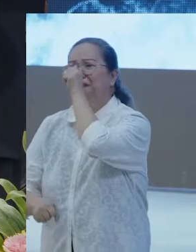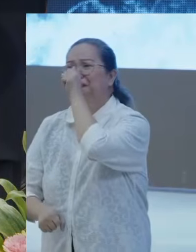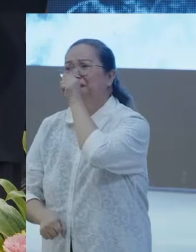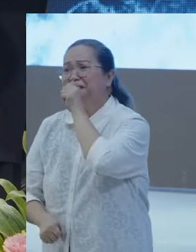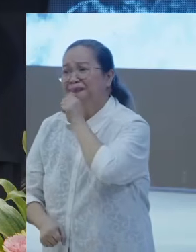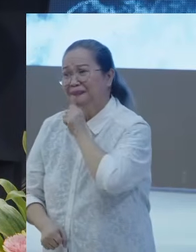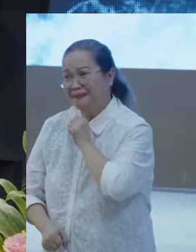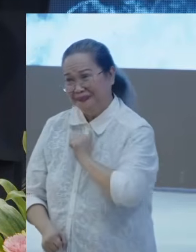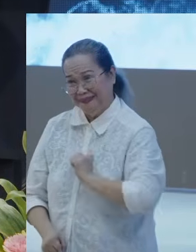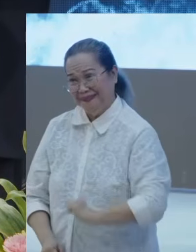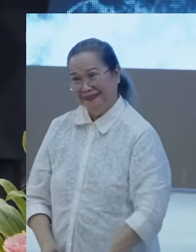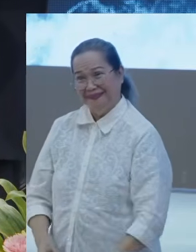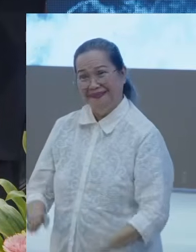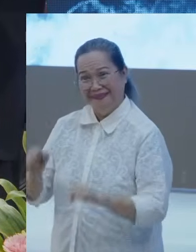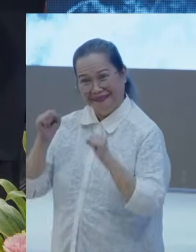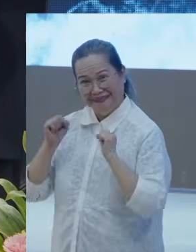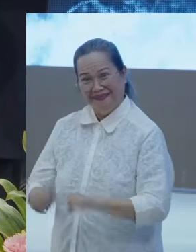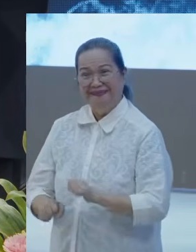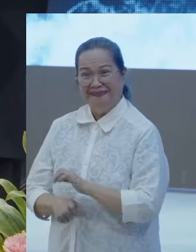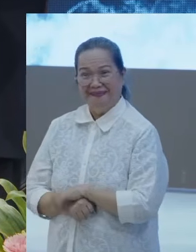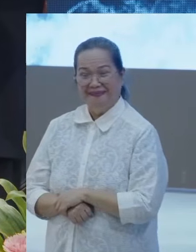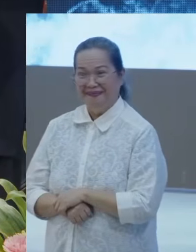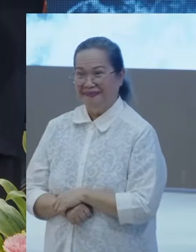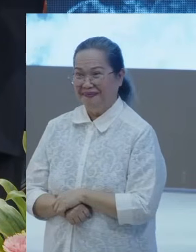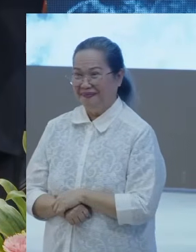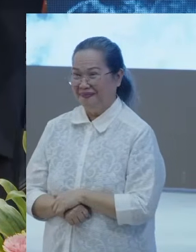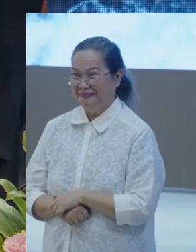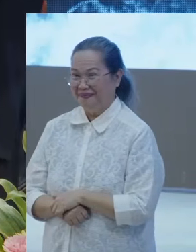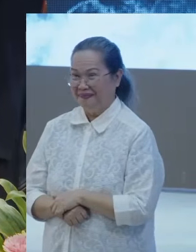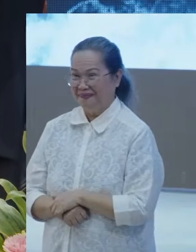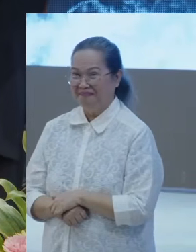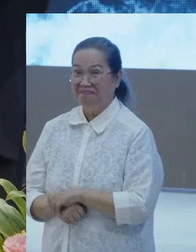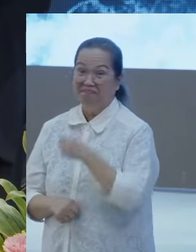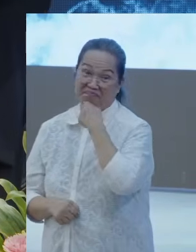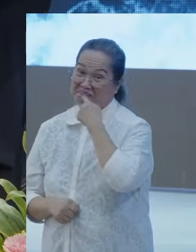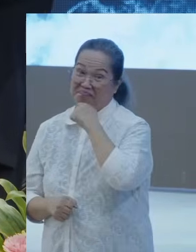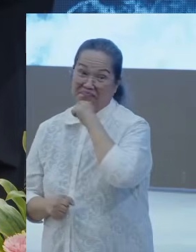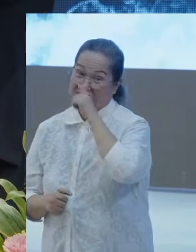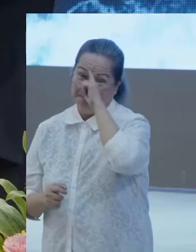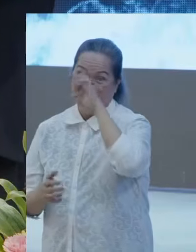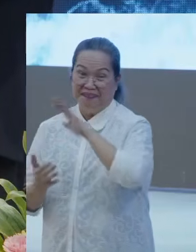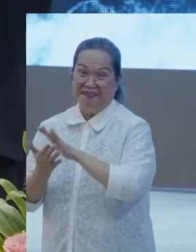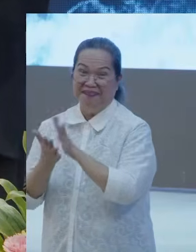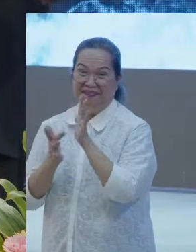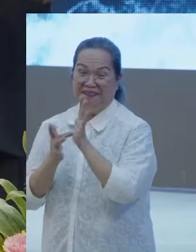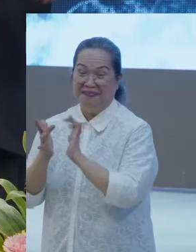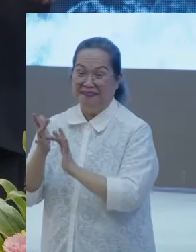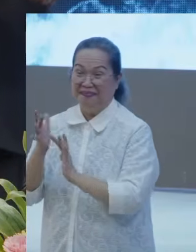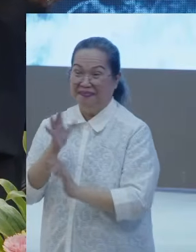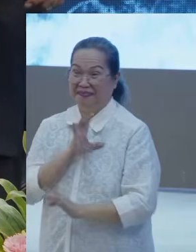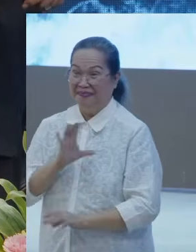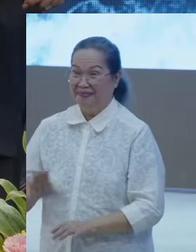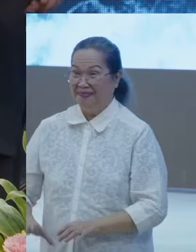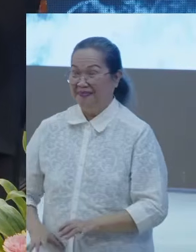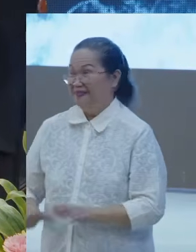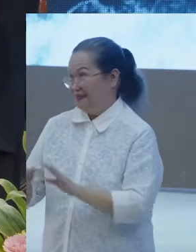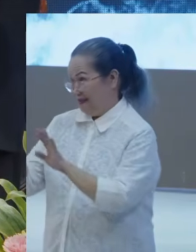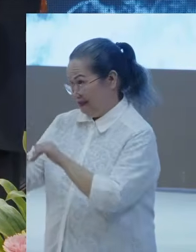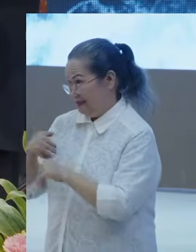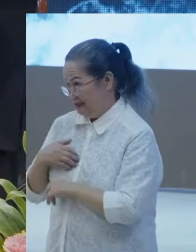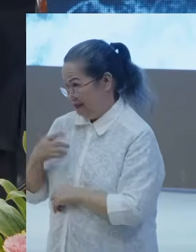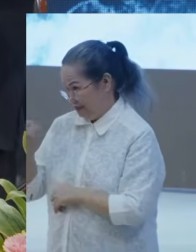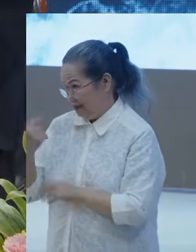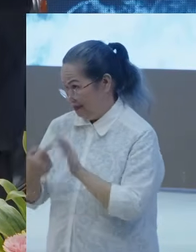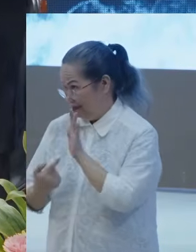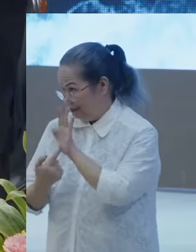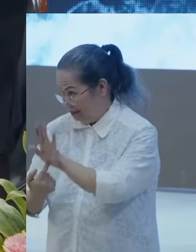hamon kay Jesus ng mga hindi naniniwala sa Kanya. Humingi ng sign na hindi naman